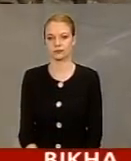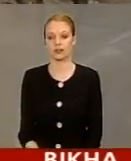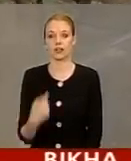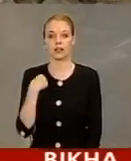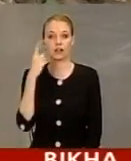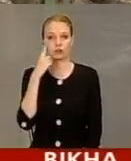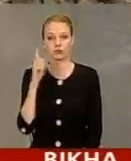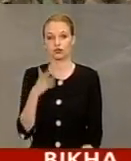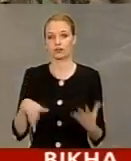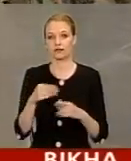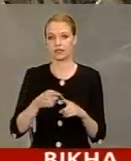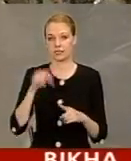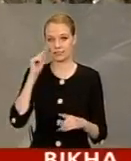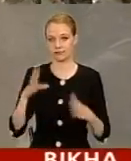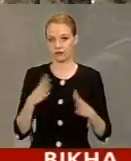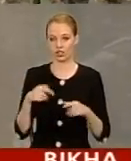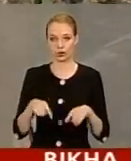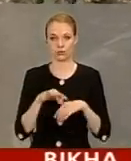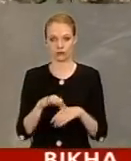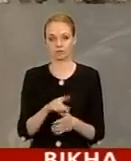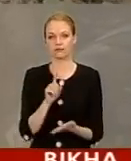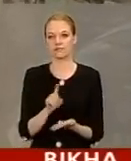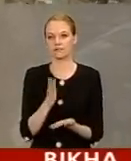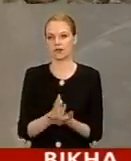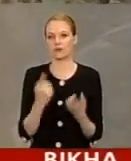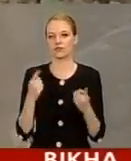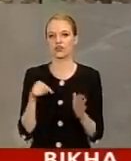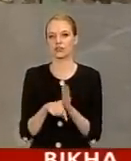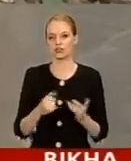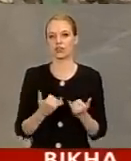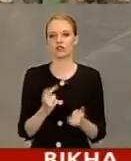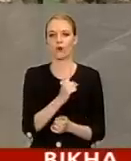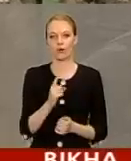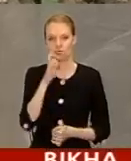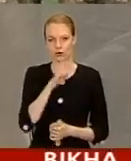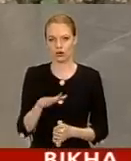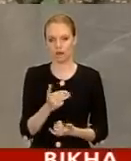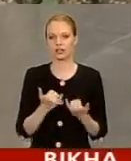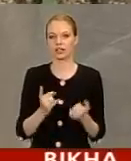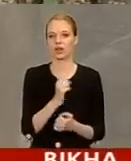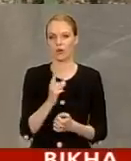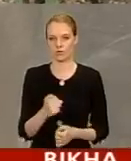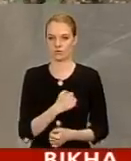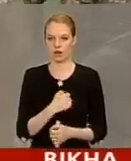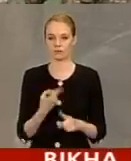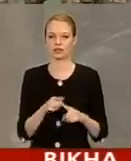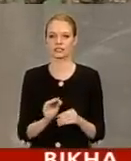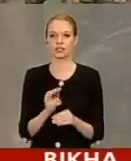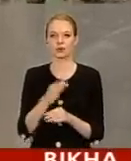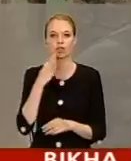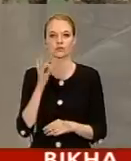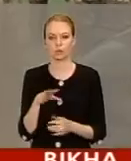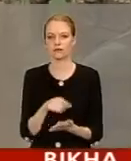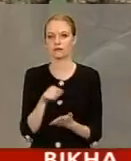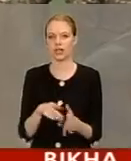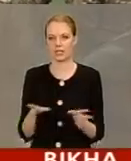Я думаю, що усі ці навчання, які тут проходять, мають величезне значення для кожної країни, для кожної армії. Це додасть досвіду в